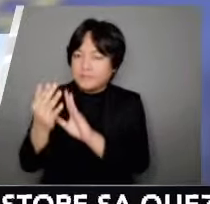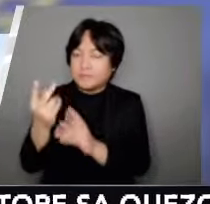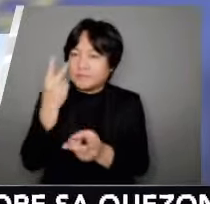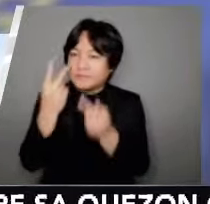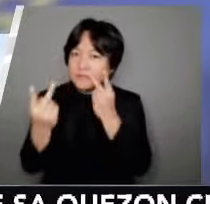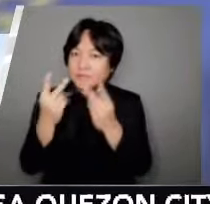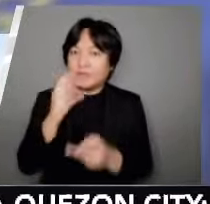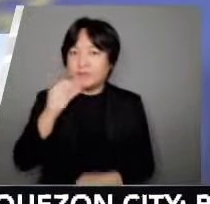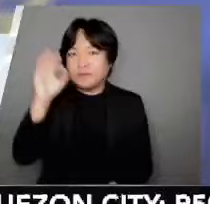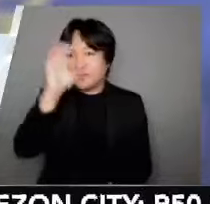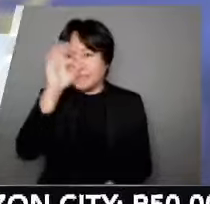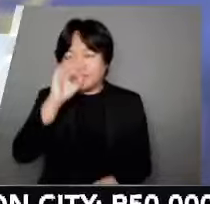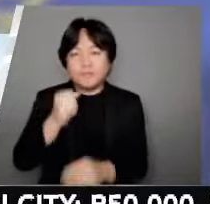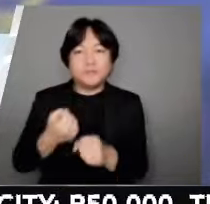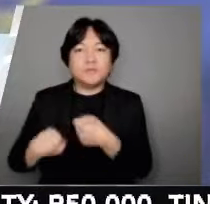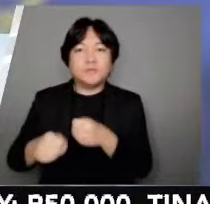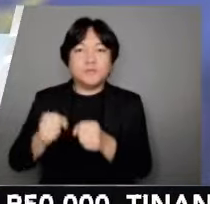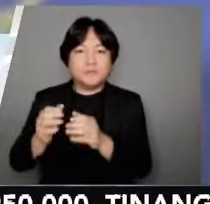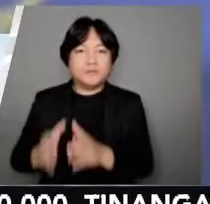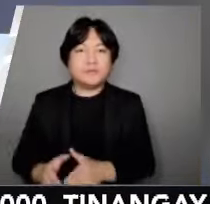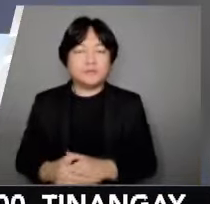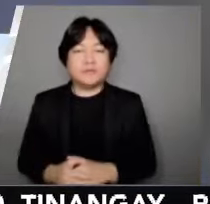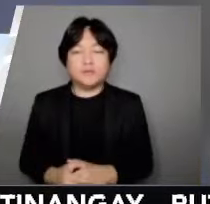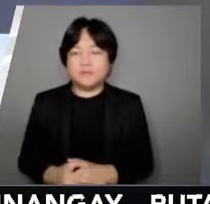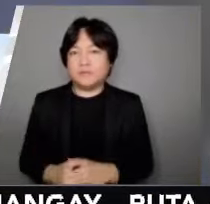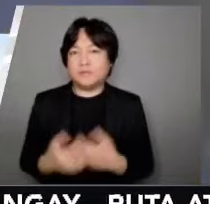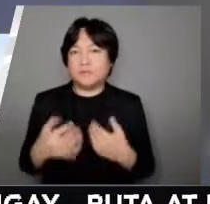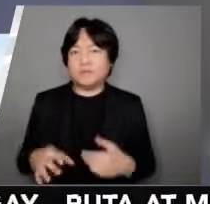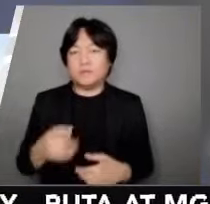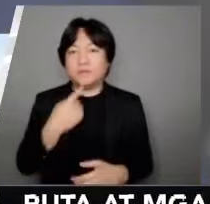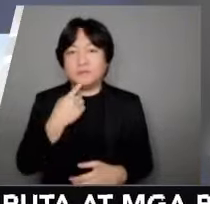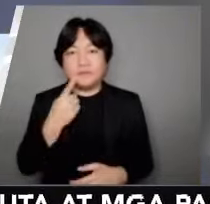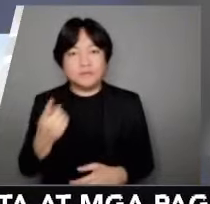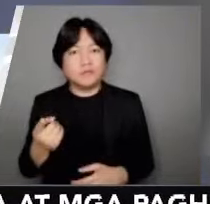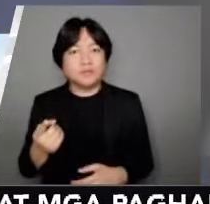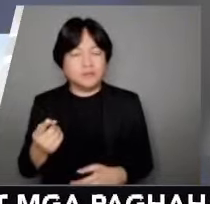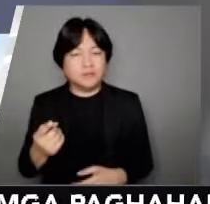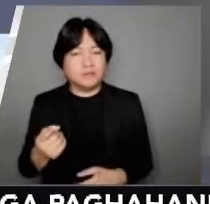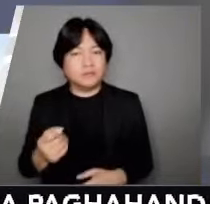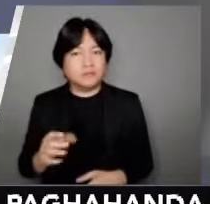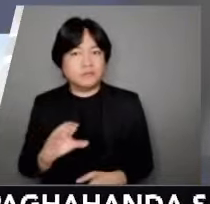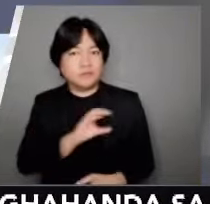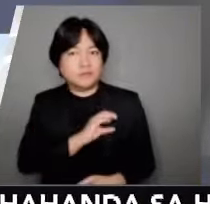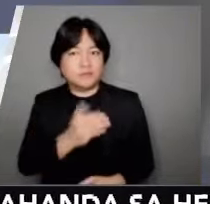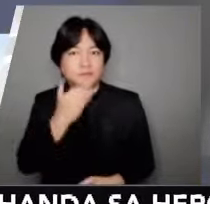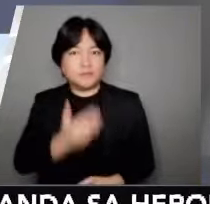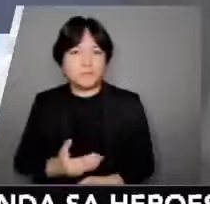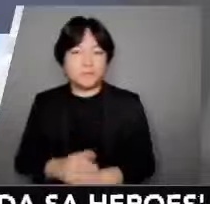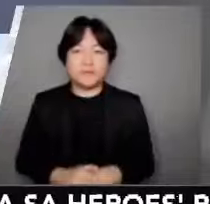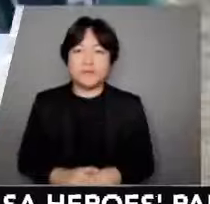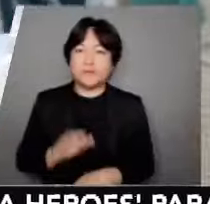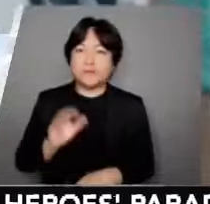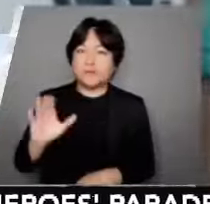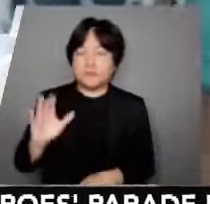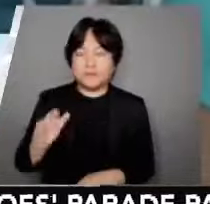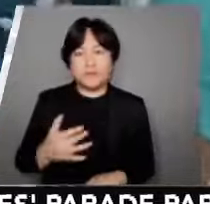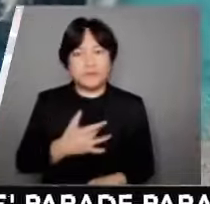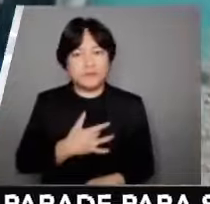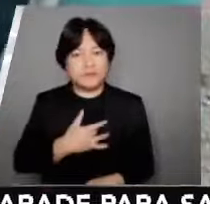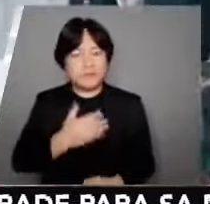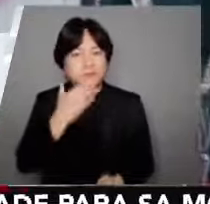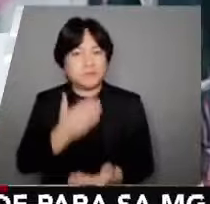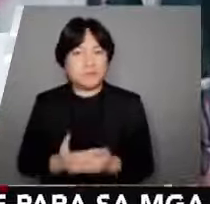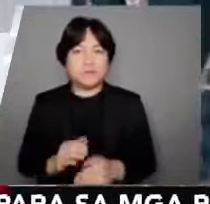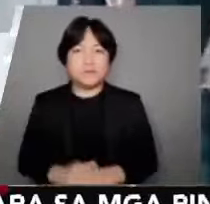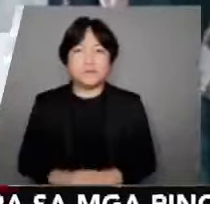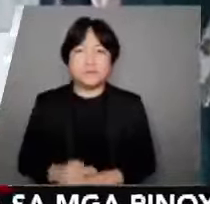Pilipinong atleta at napatunayang higit sa pagiging mga kampiyon, mabubuti rin ang kanilang mga puso. Si Nesty po